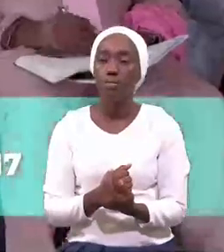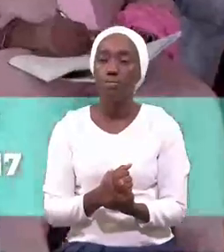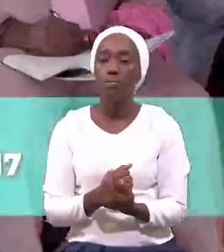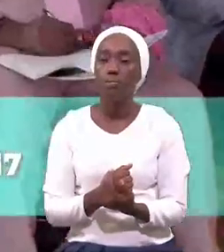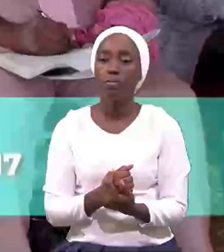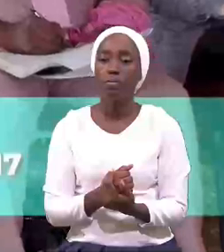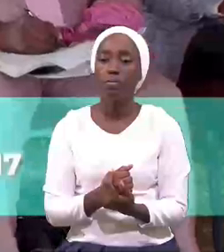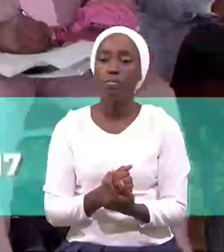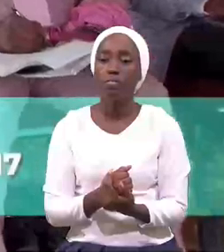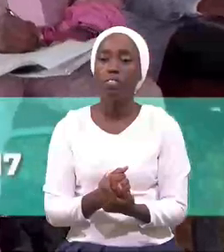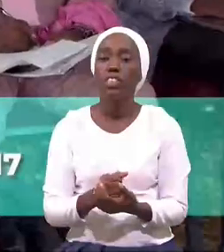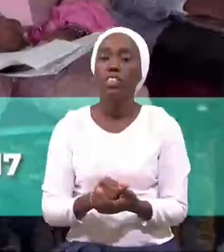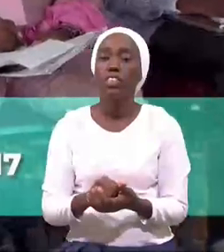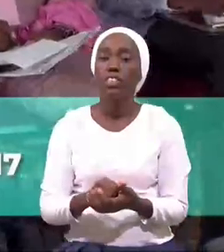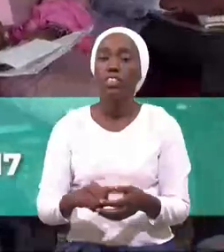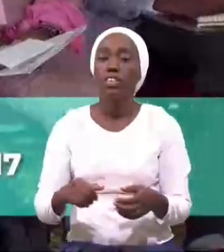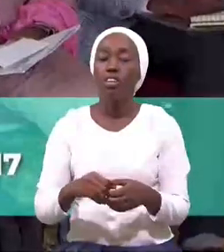N'exaspérez pas l'Esprit de Dieu.